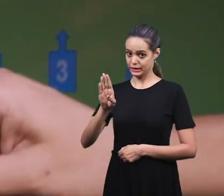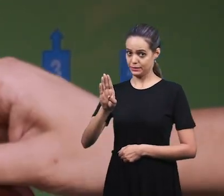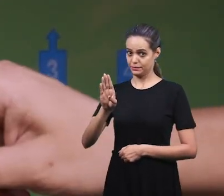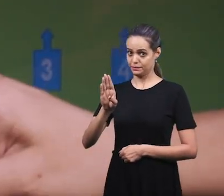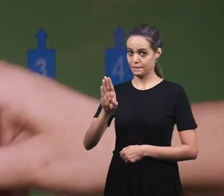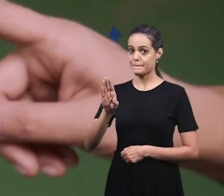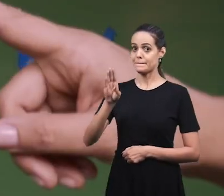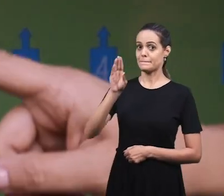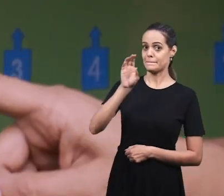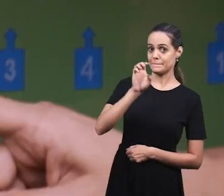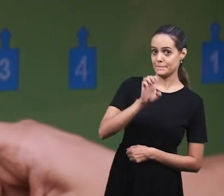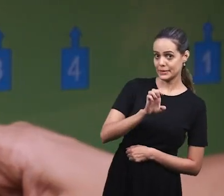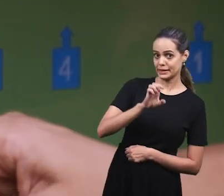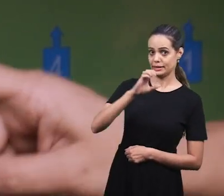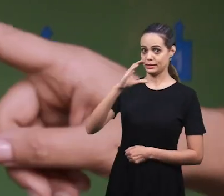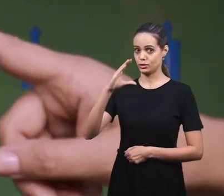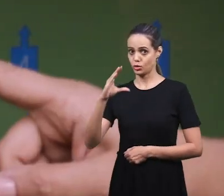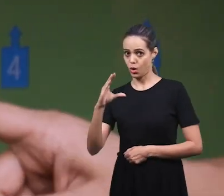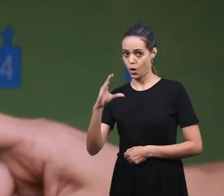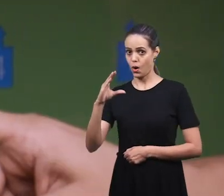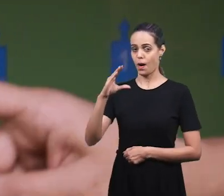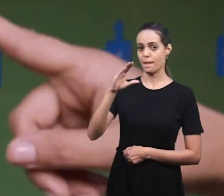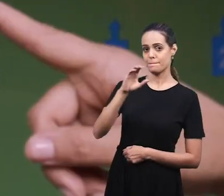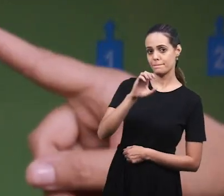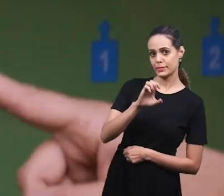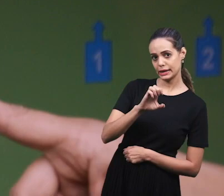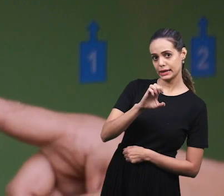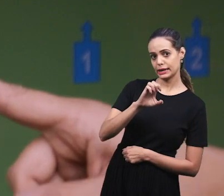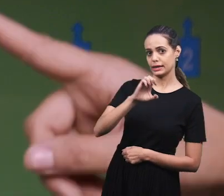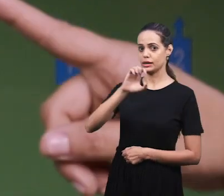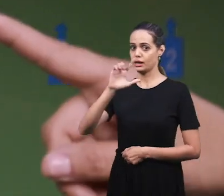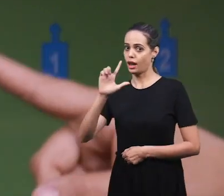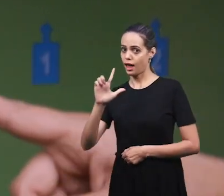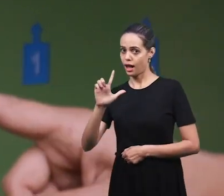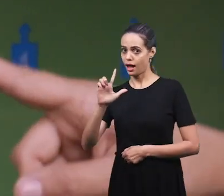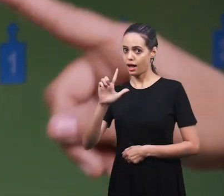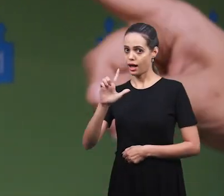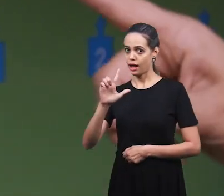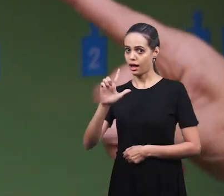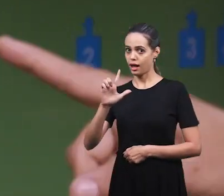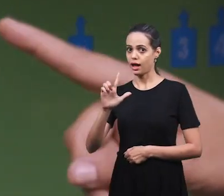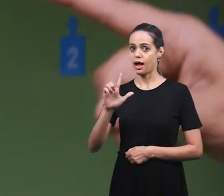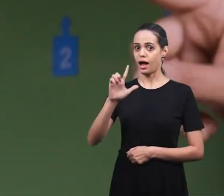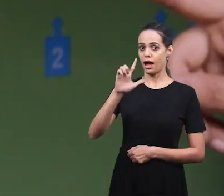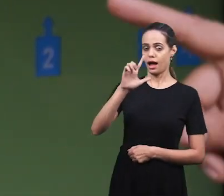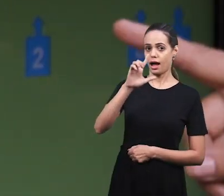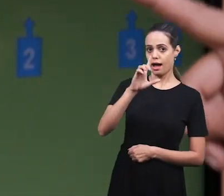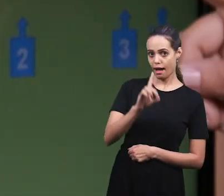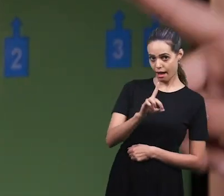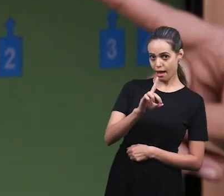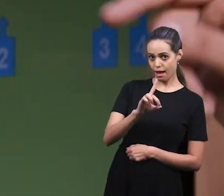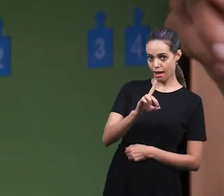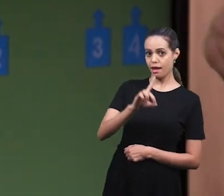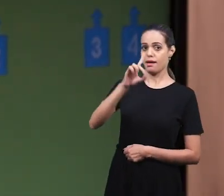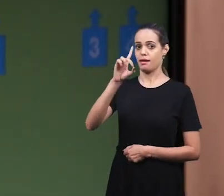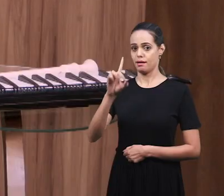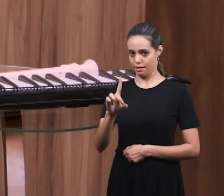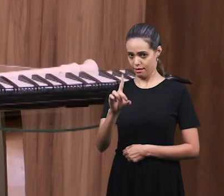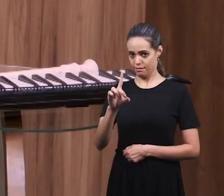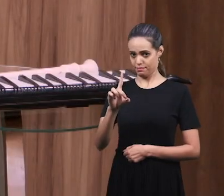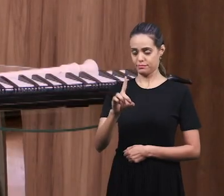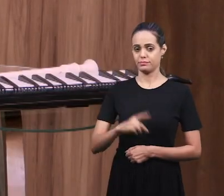sol, mi, do, mi, la, si, ré, ré.